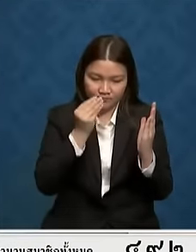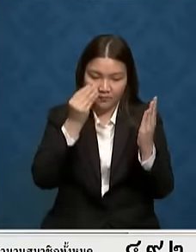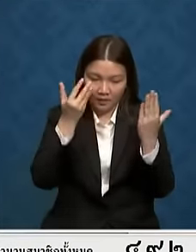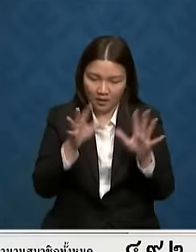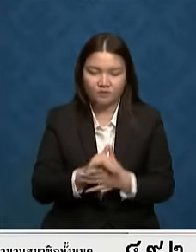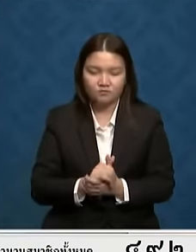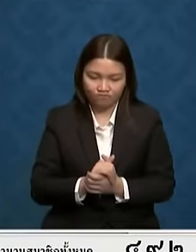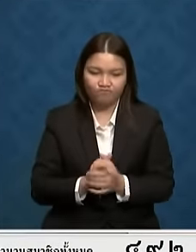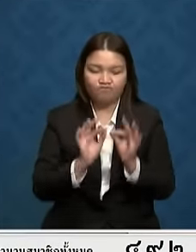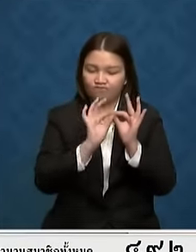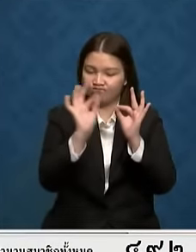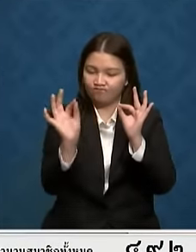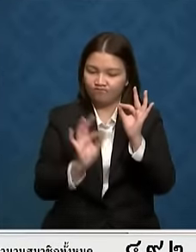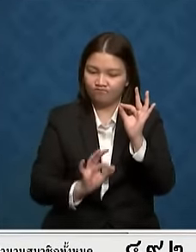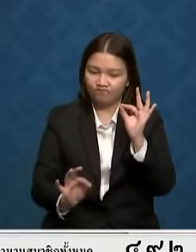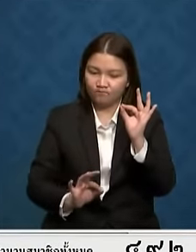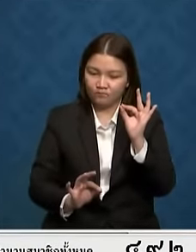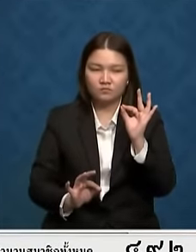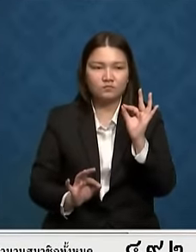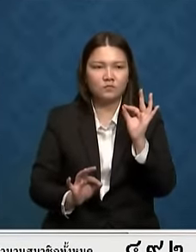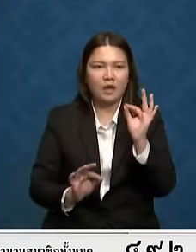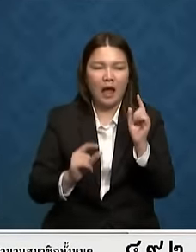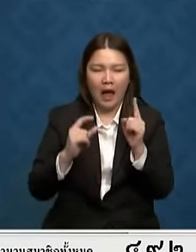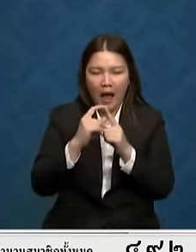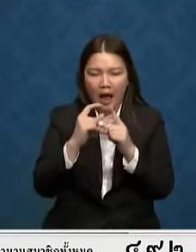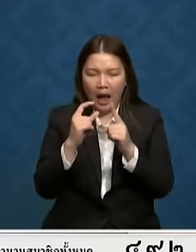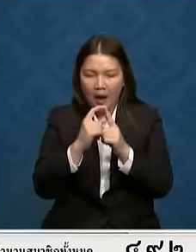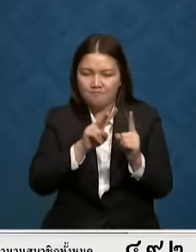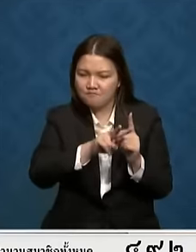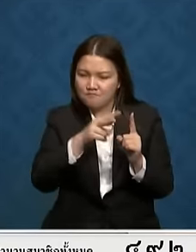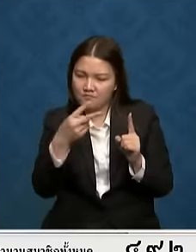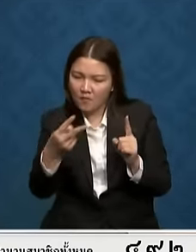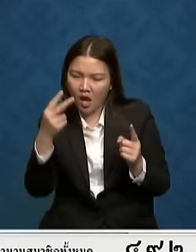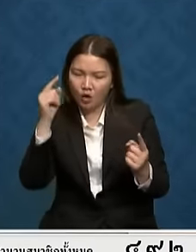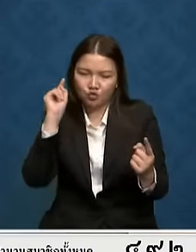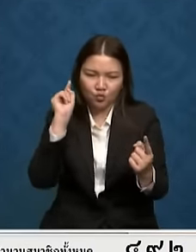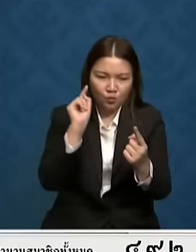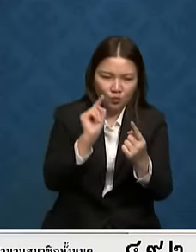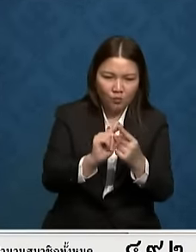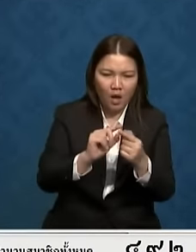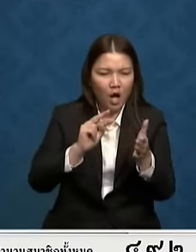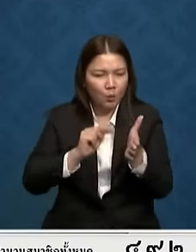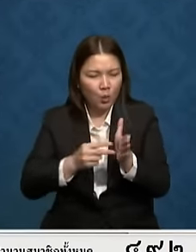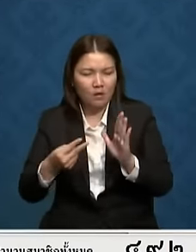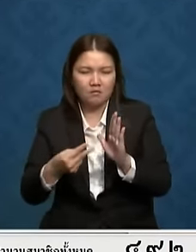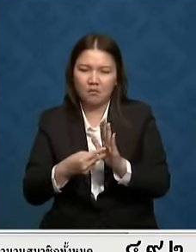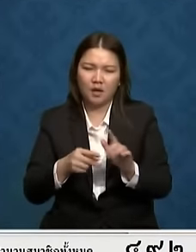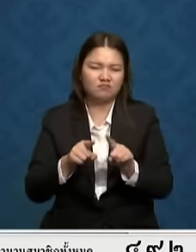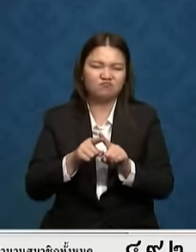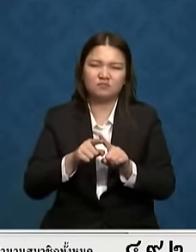ละเอียดของเนื้อหากับเขียนแบบกำกวมกับเขียนแบบไม่ฝันัน